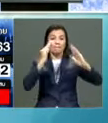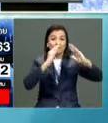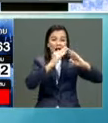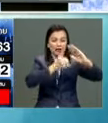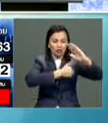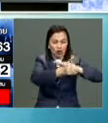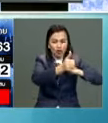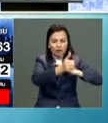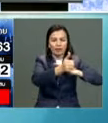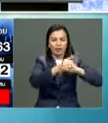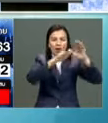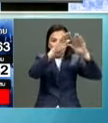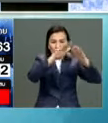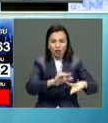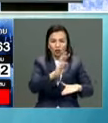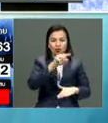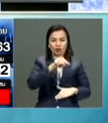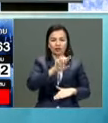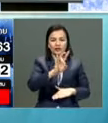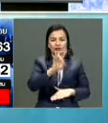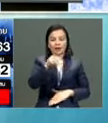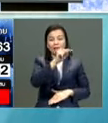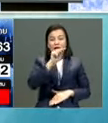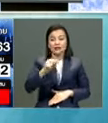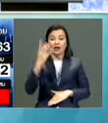จุดทหารตำรวจยังทำหน้าที่เข้มแข็งจริงนะครับแต่ว่าคนเข้ามาที่ทำผิดเนี่ยลดน้อยลงเขาบอกว่าอาจจะเป็นฝนตกด้วยก็ได้นะเมื่อคืนฝนแรงไม่รู้ใช่หรือเปล่านะครับแต่ว่ายังไงก็ตามแต่ขอบพระคุณนะครับคนไทยทุกๆคนคนที่ดื่มวันที่มั่วสุมก็ลดน้อยถอยลงต้องขอบพระคุณครับเพราะท่านก็มีส่วนที่จะช่วยประเทศชาติได้นะครับขนาดเดียวกันคือฟิวเอาออกนอกเคหสถานก็ลดลงถึง67นะครับแล้วเมื่อวานนี้ไม่มีคดีเรื่องของดื่มเลยมีแต่เรื่องของรับครอบการเล่นพนันกับยาเสพติดนะครับซึ่งอันนี้ก็ยังเป็นเรื่องใหญ่อยู่นะครับนำเรียนว่าอีประเด็นหนึ่งนะครับมีการกล่าวถึงว่าคนที่ไปเอ่อ